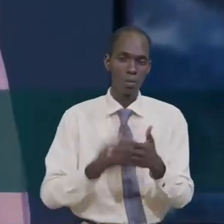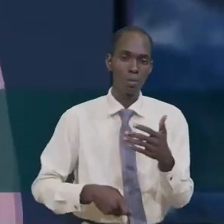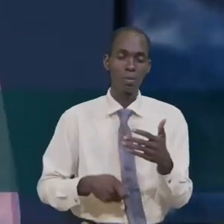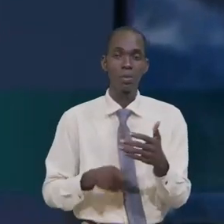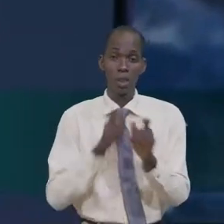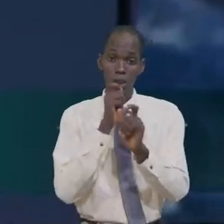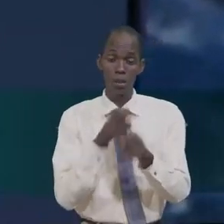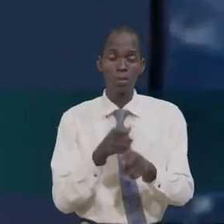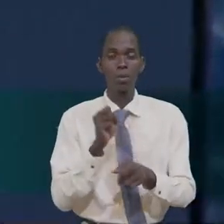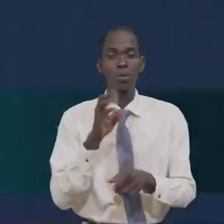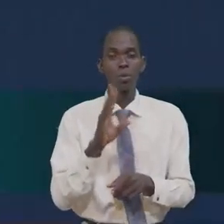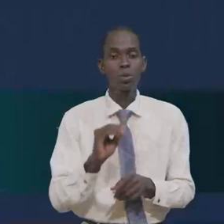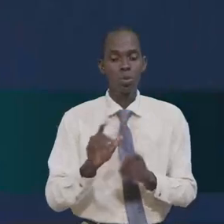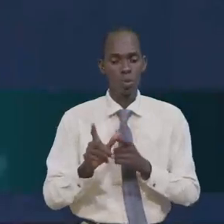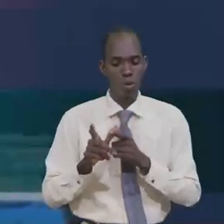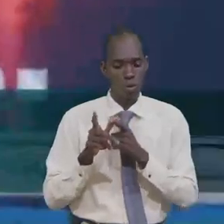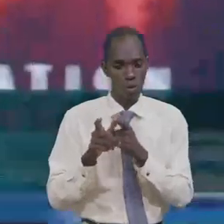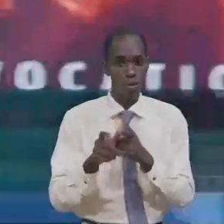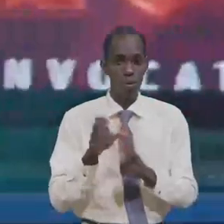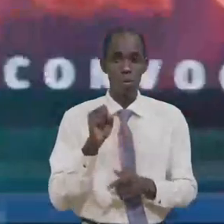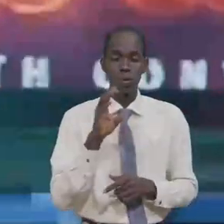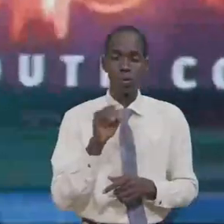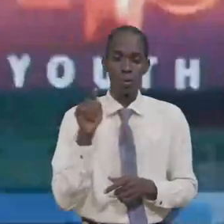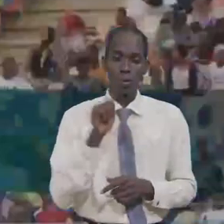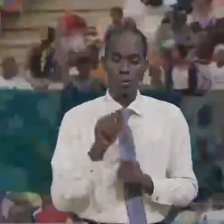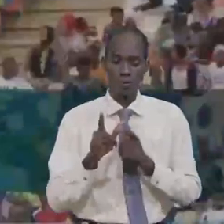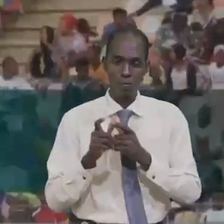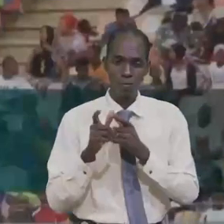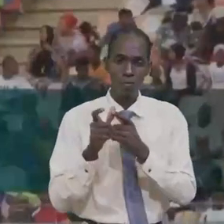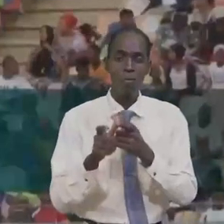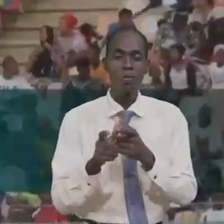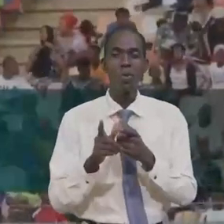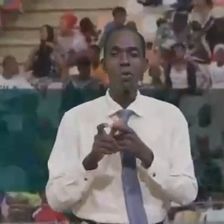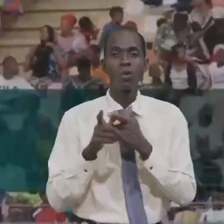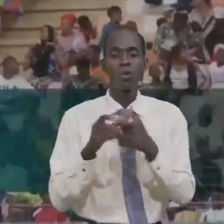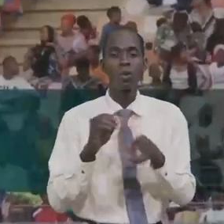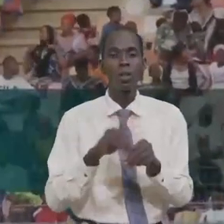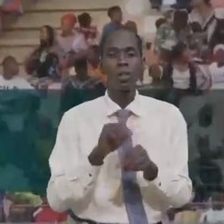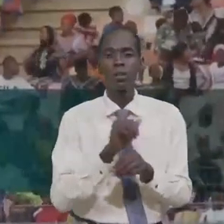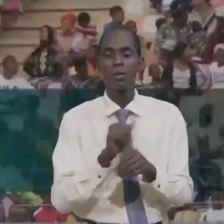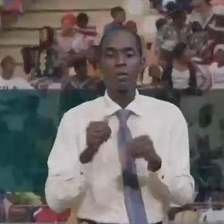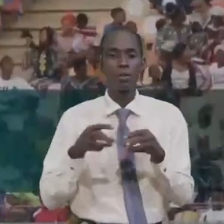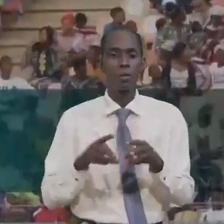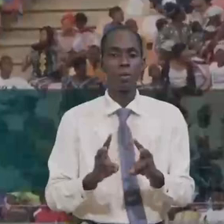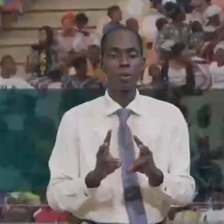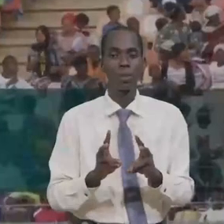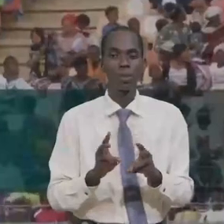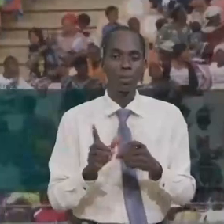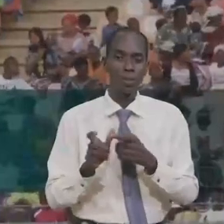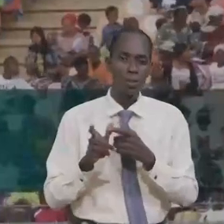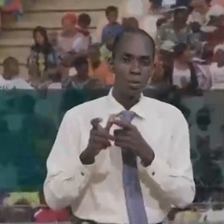courait donc de manière Corée sur le